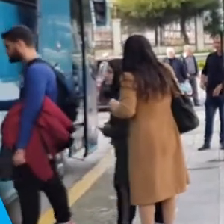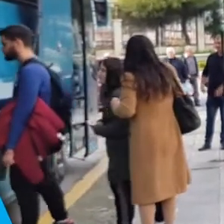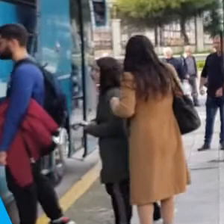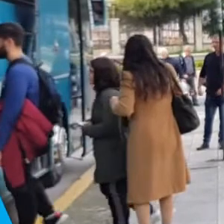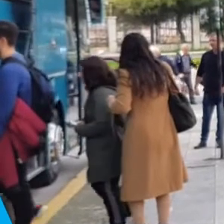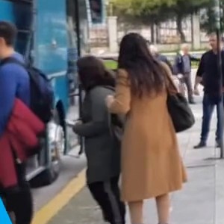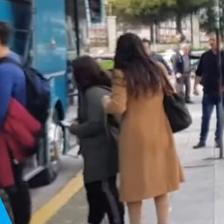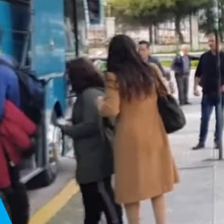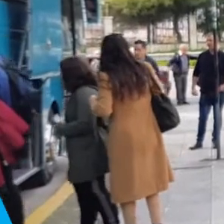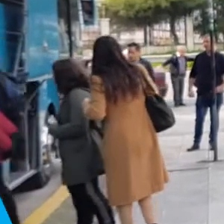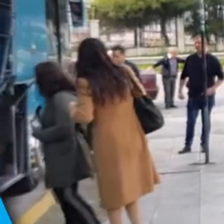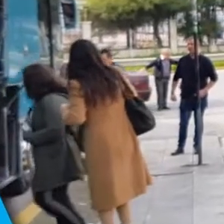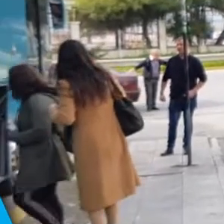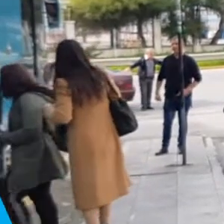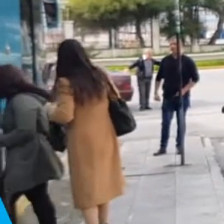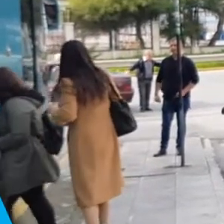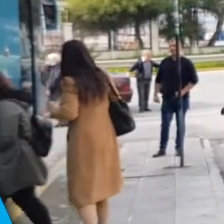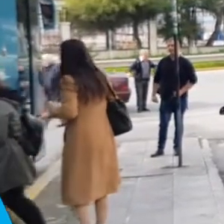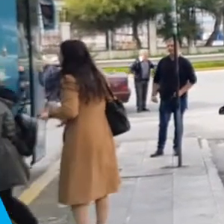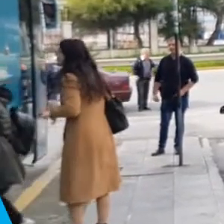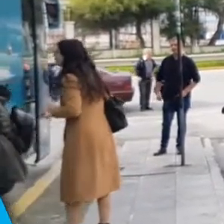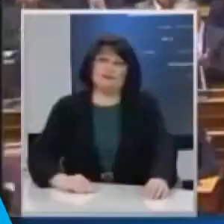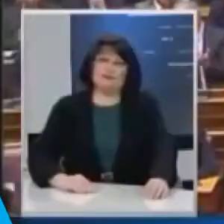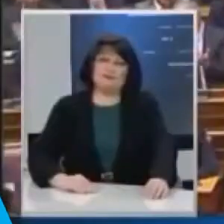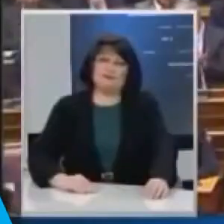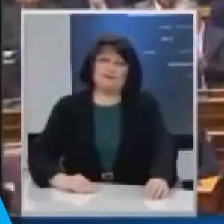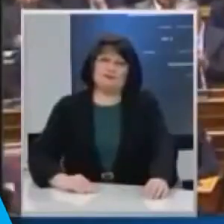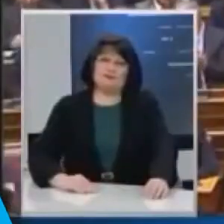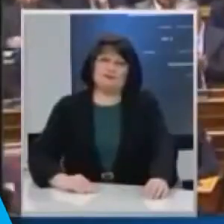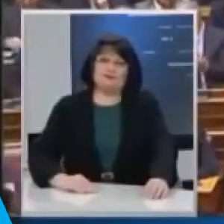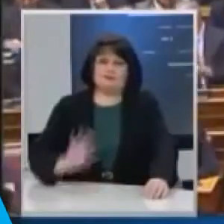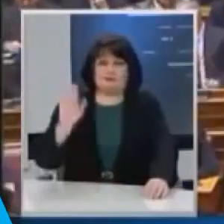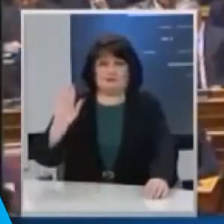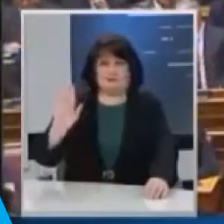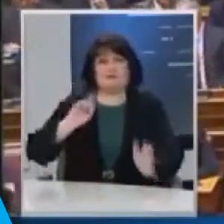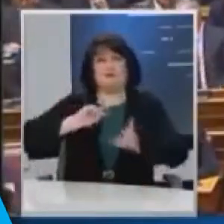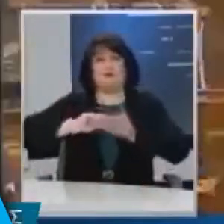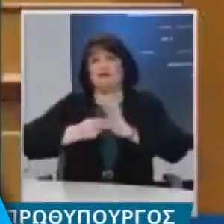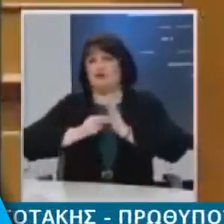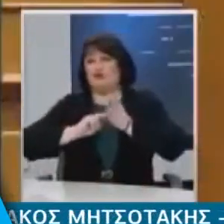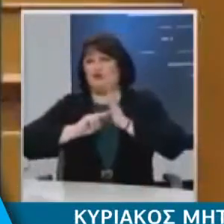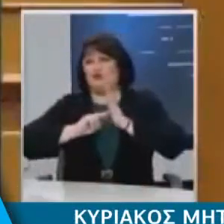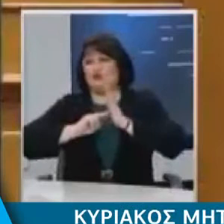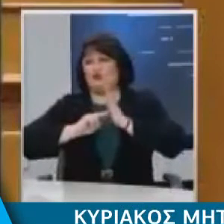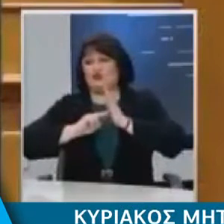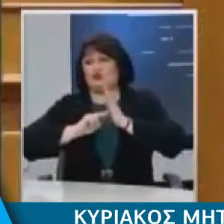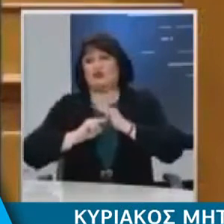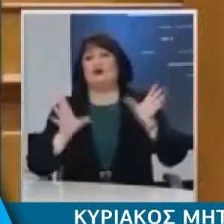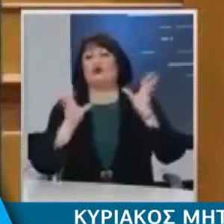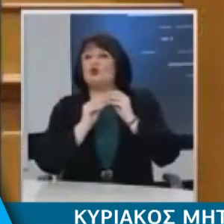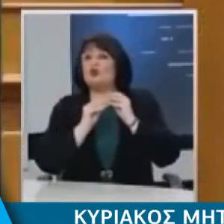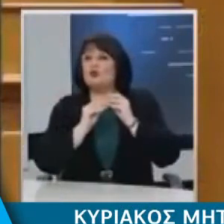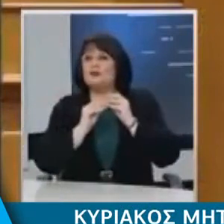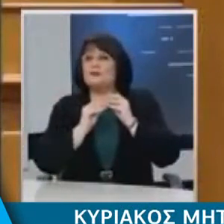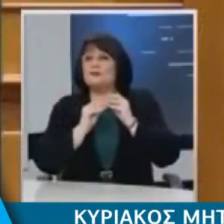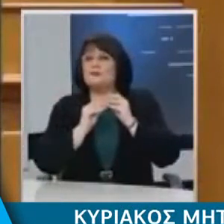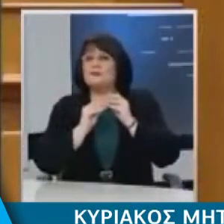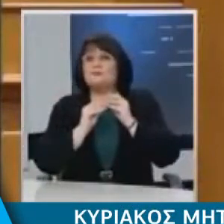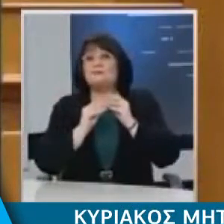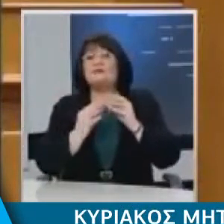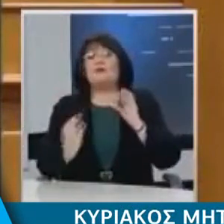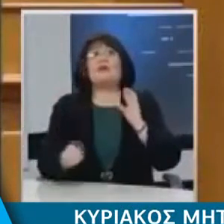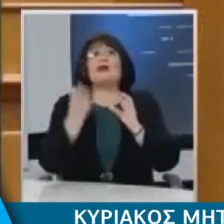εξαλειφθεί τελείως. Όχι να μειωθεί, να εξαλειφθεί. Προσέξτε όμως, σε συνδυασμό